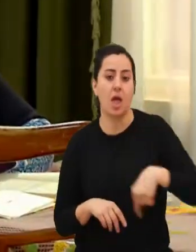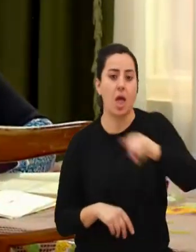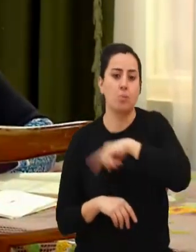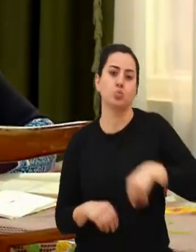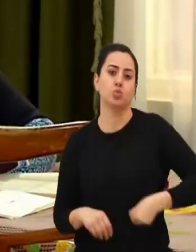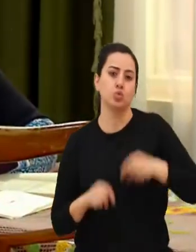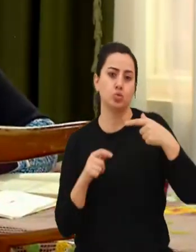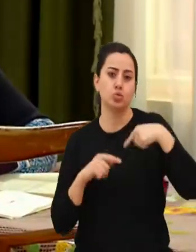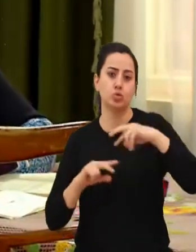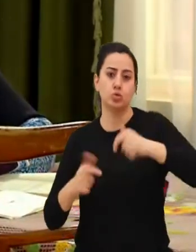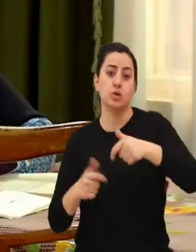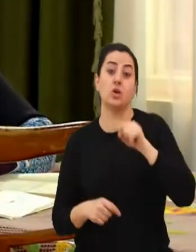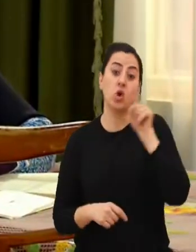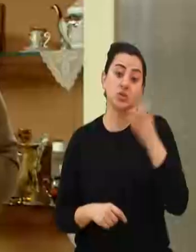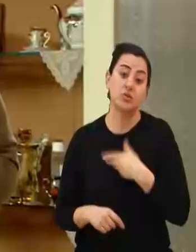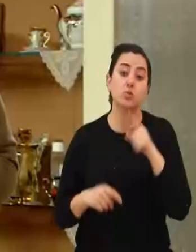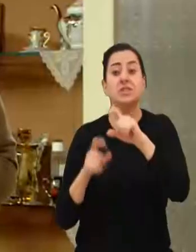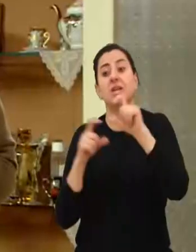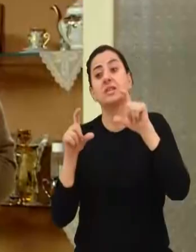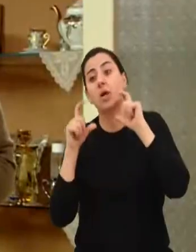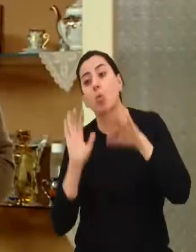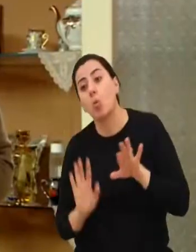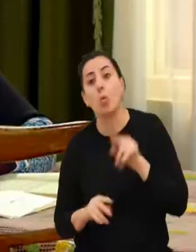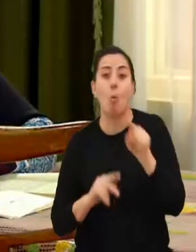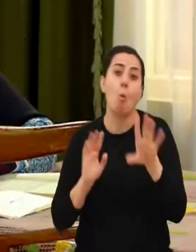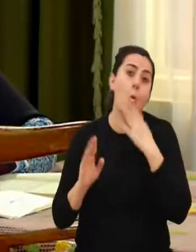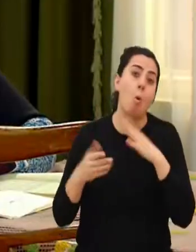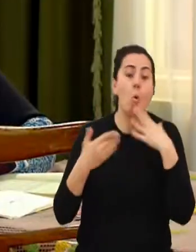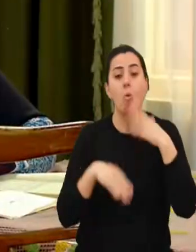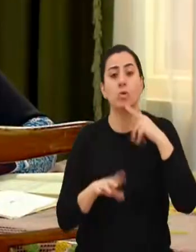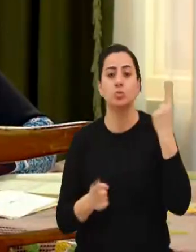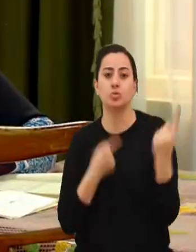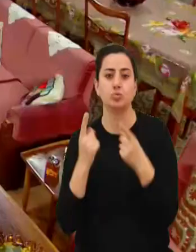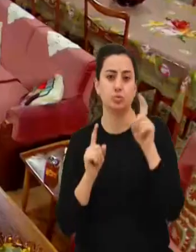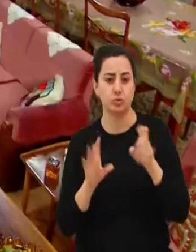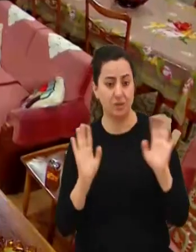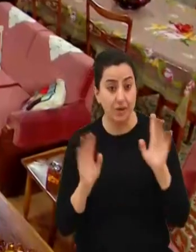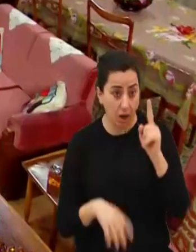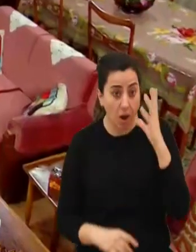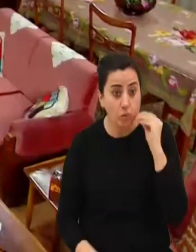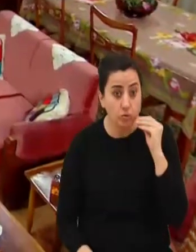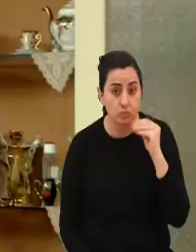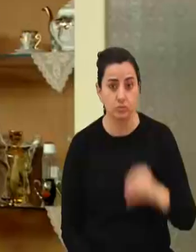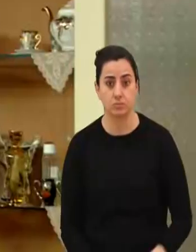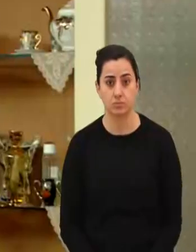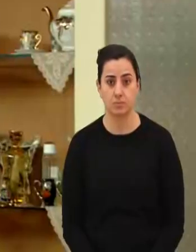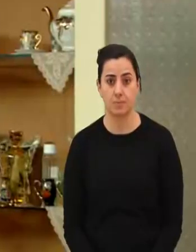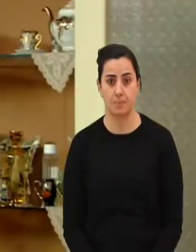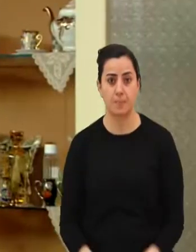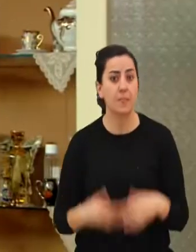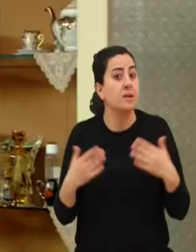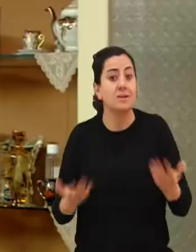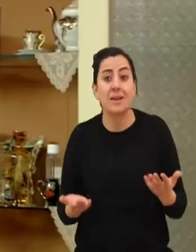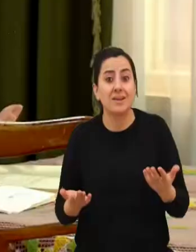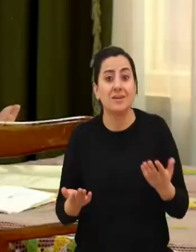hepimizi suçluyorsun yani. Yok onun SSK'sı yok, onun busu yok, onun şusu yok falan diyorsun. Sürekli bir şeyler söylüyorsun bize. Farkında mısın? Yani